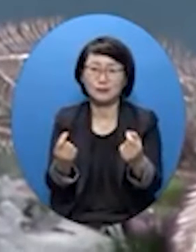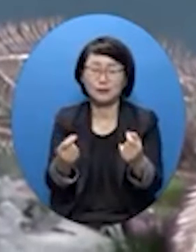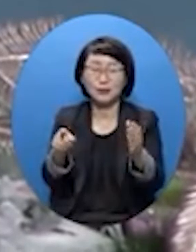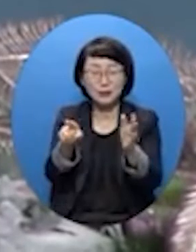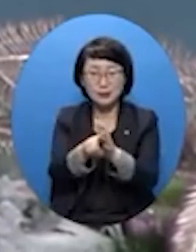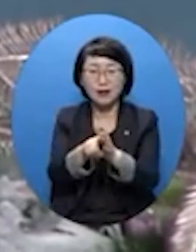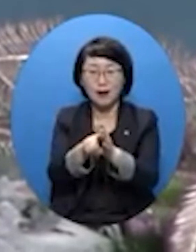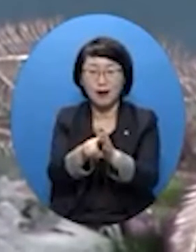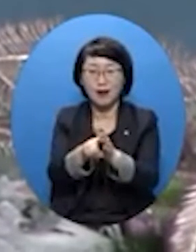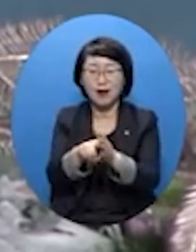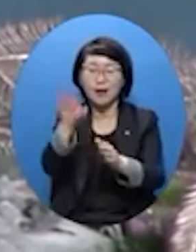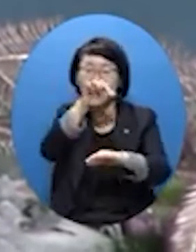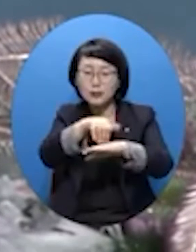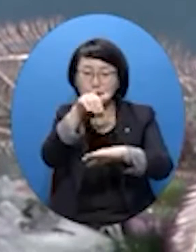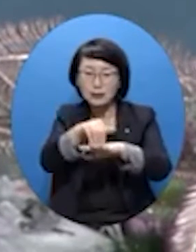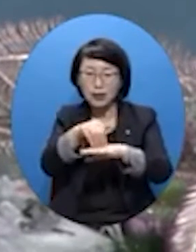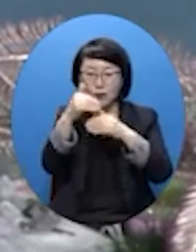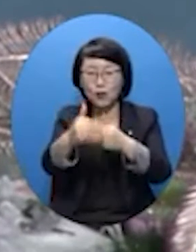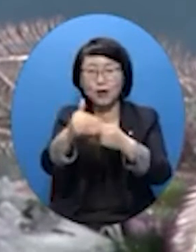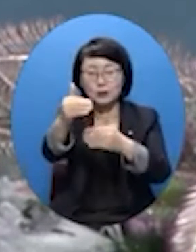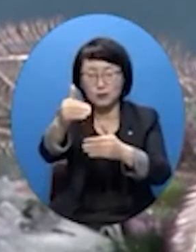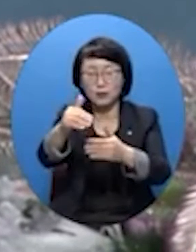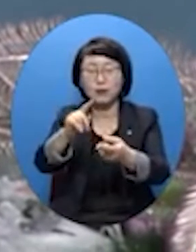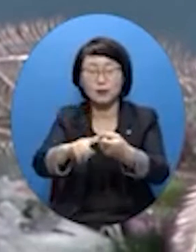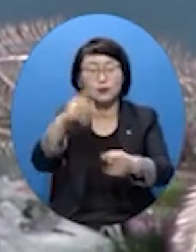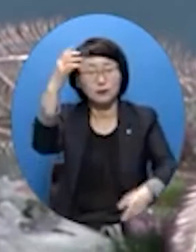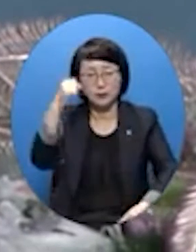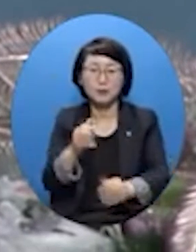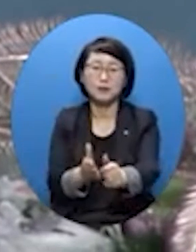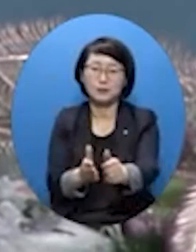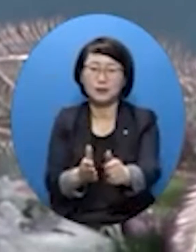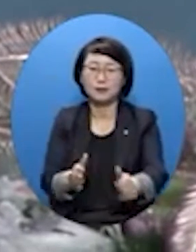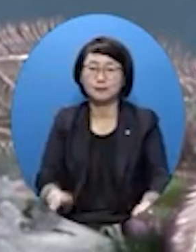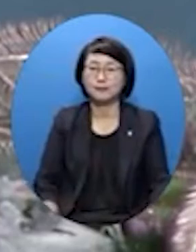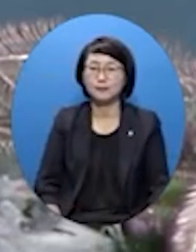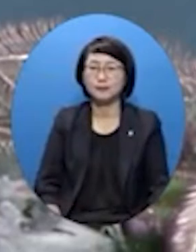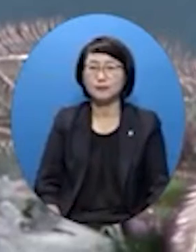신앙의 연단 과정이라는 것을 잊지 말게 되기를 바랍니다.